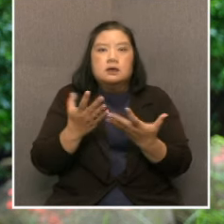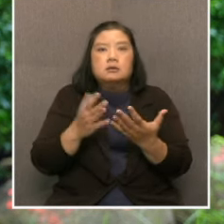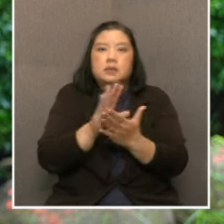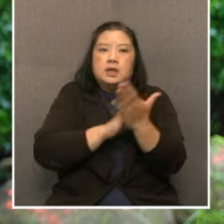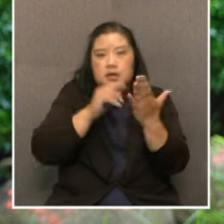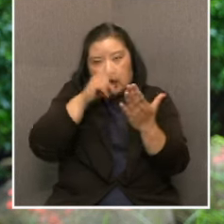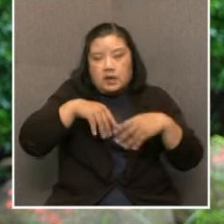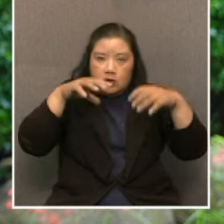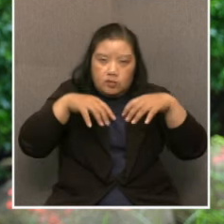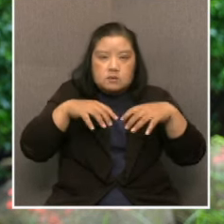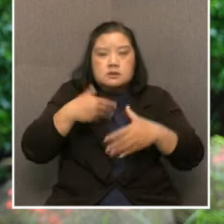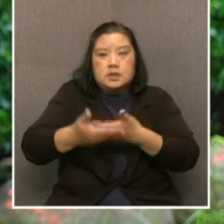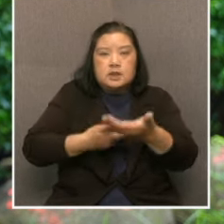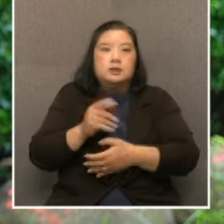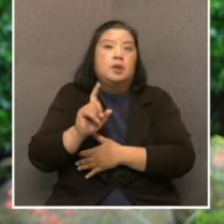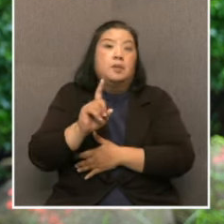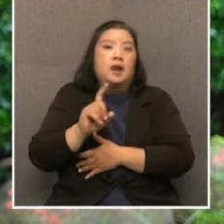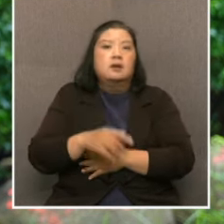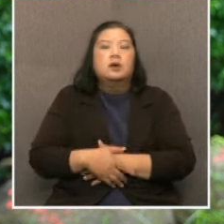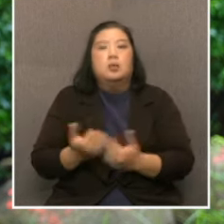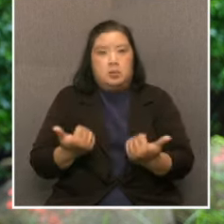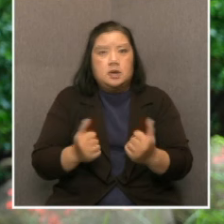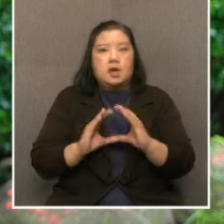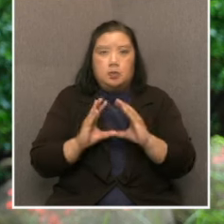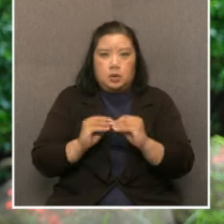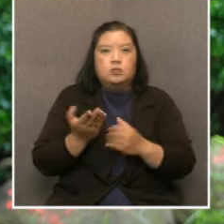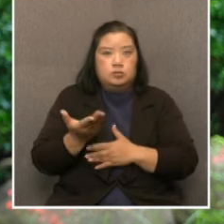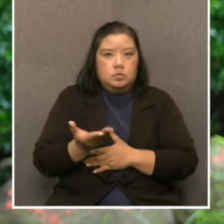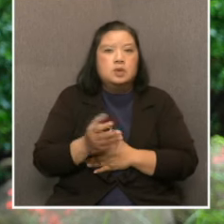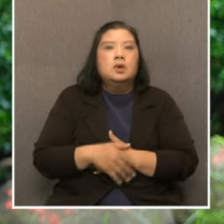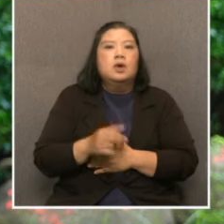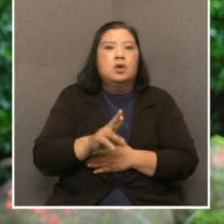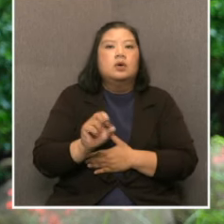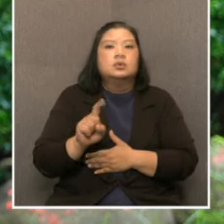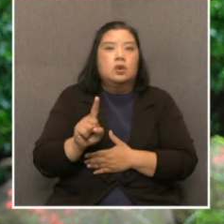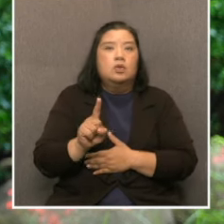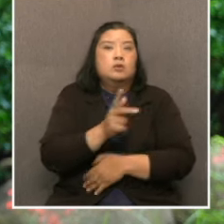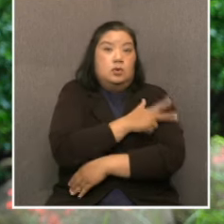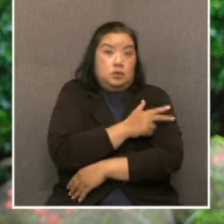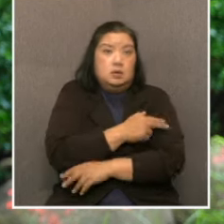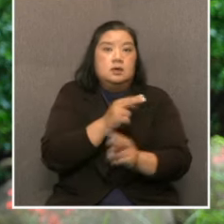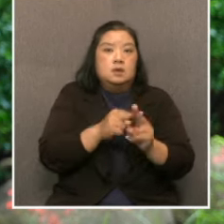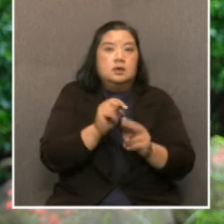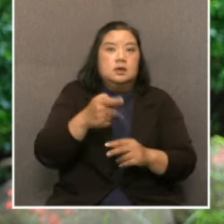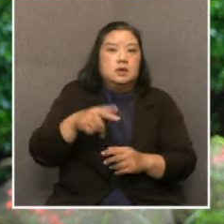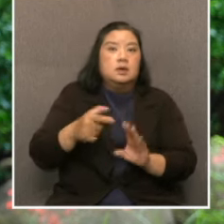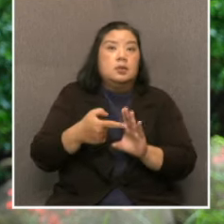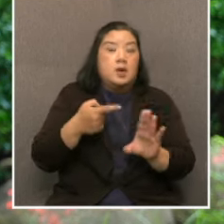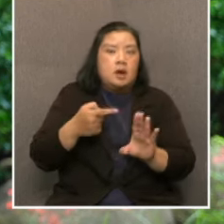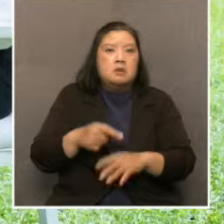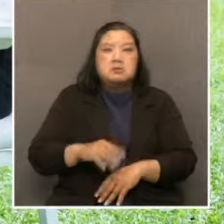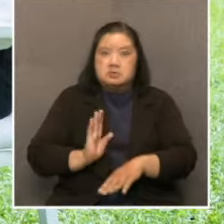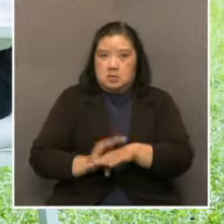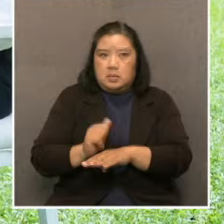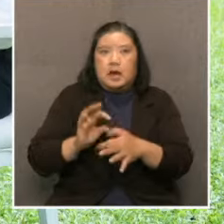ไรนั้นวันนี้ผมจะพาไปเจาะลึกพูดคุยร่วมกันครับอยู่กับผมรองศาสตราจารย์ดร.ปณิธานวัฒนยากรผู้เชี่ยวชาญด้านความมั่นคงและการต่างประเท